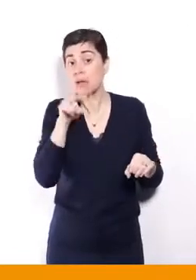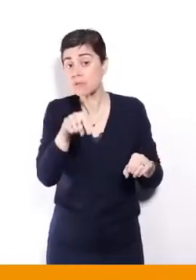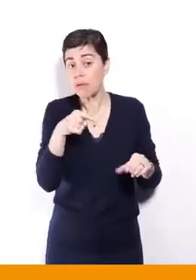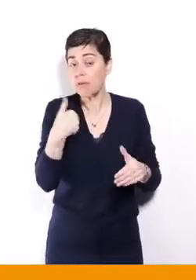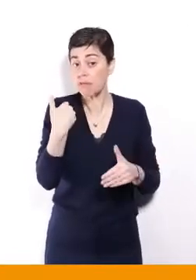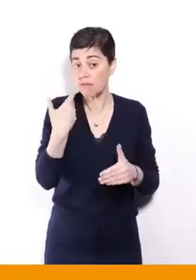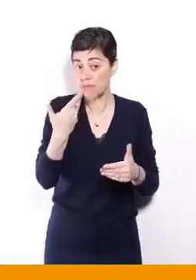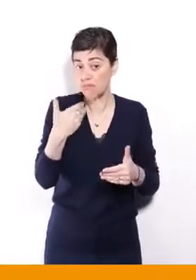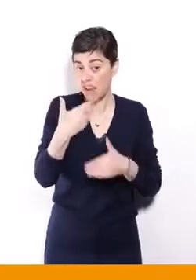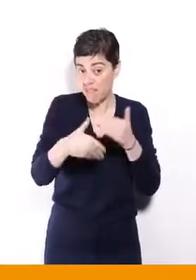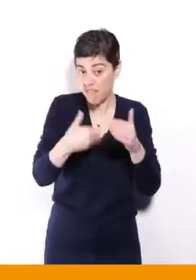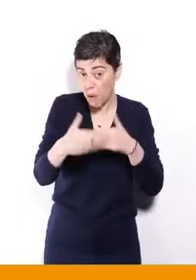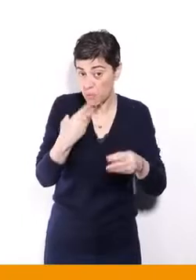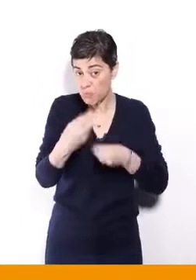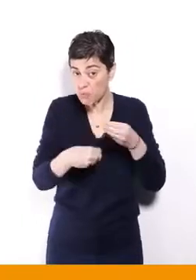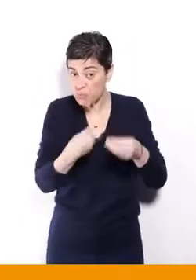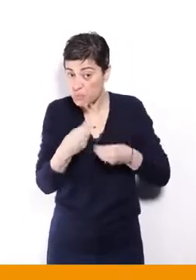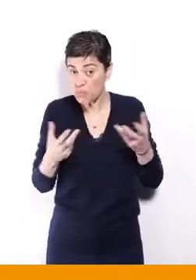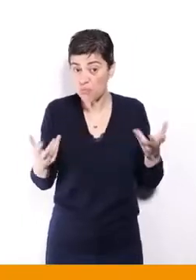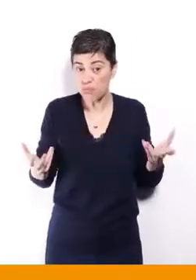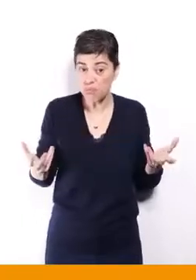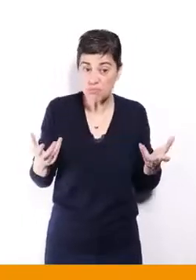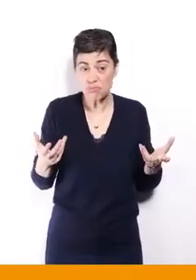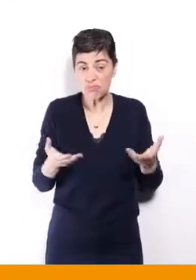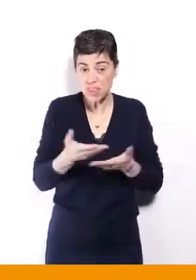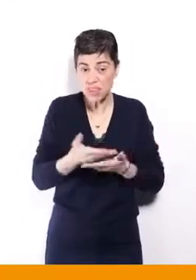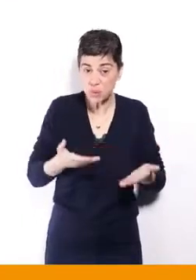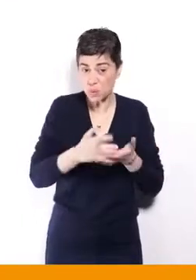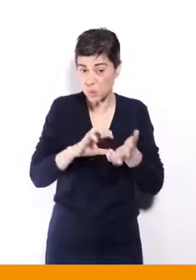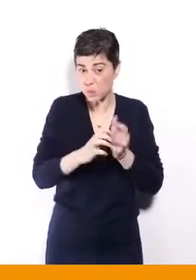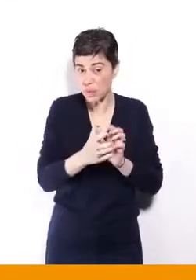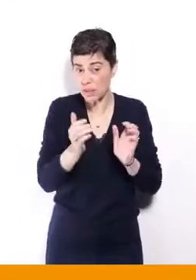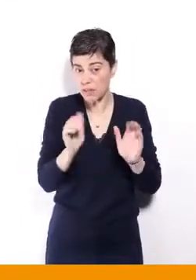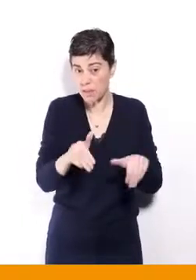ou on est encore dans une situation extrêmement compliquée?